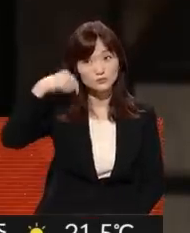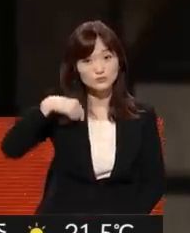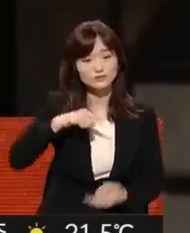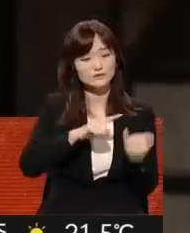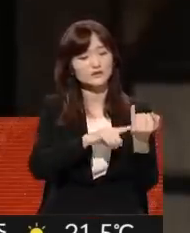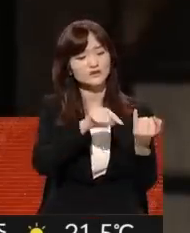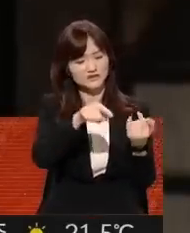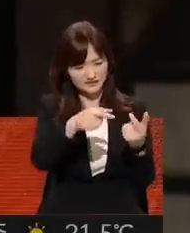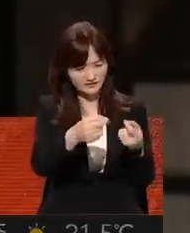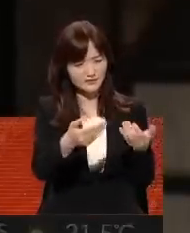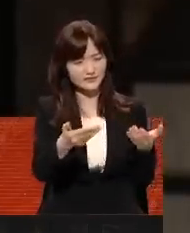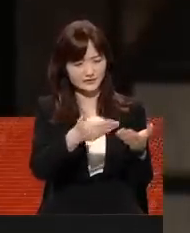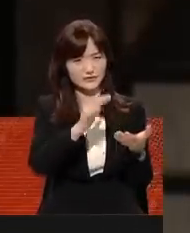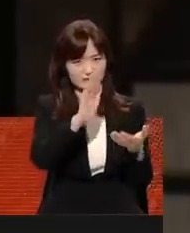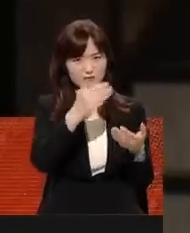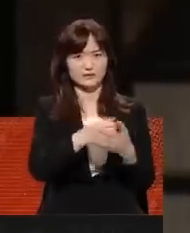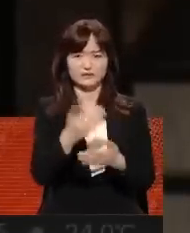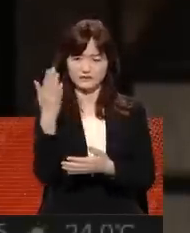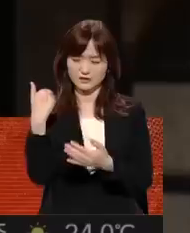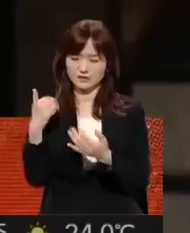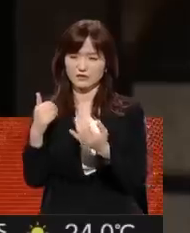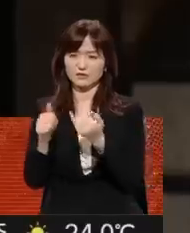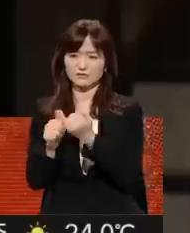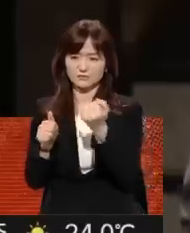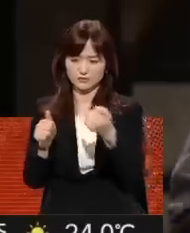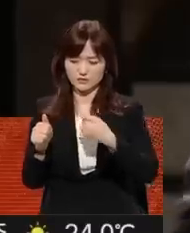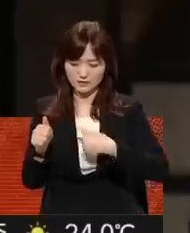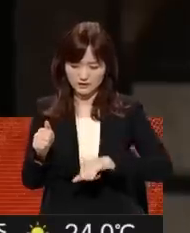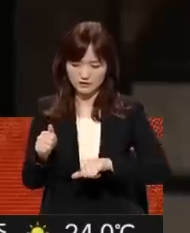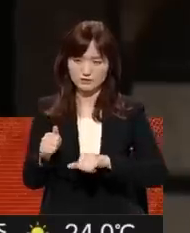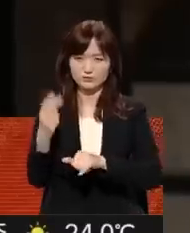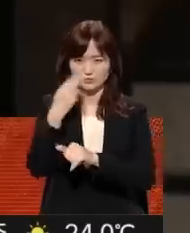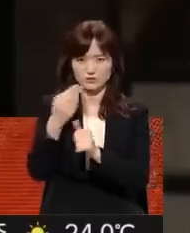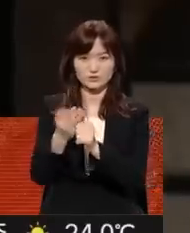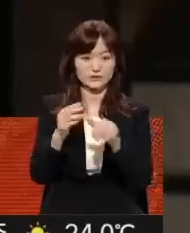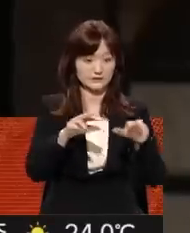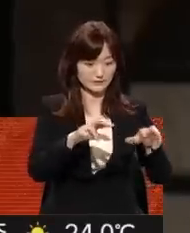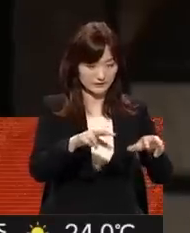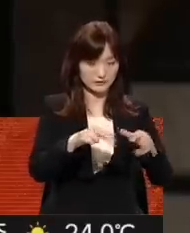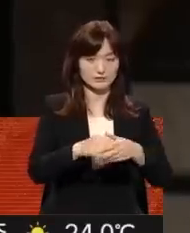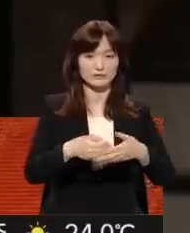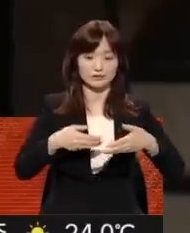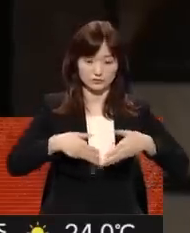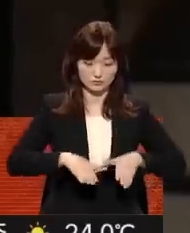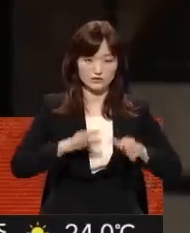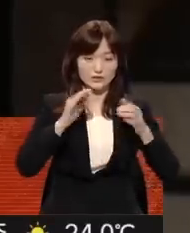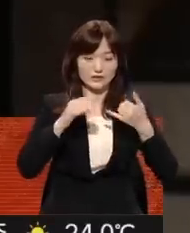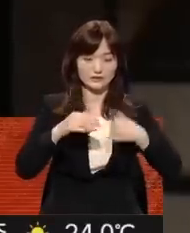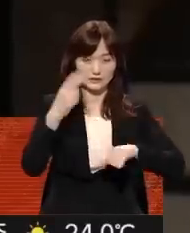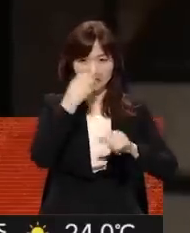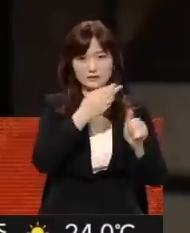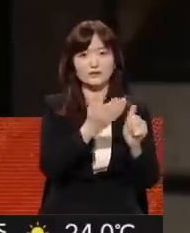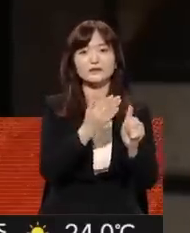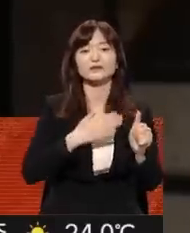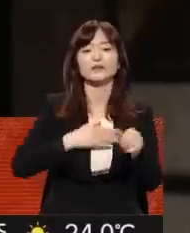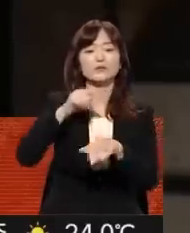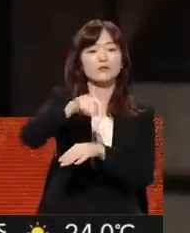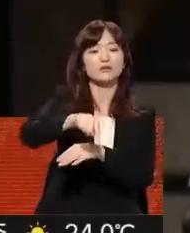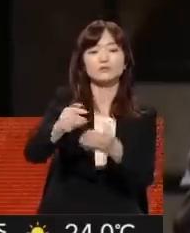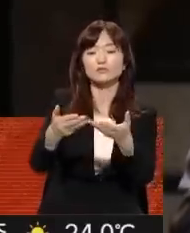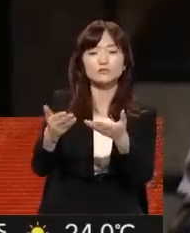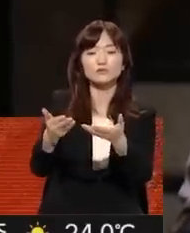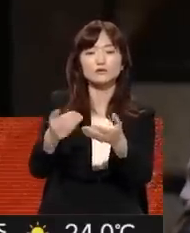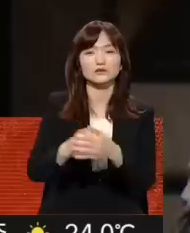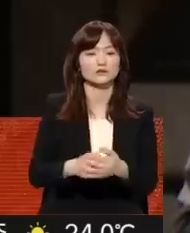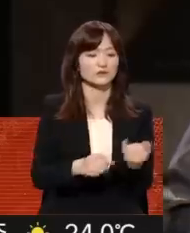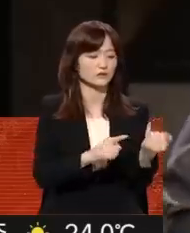그렇게 해야 돼라는 거예요. 전체 아들도 키우고 지금의 내가 출생한 아이도 키우고 그리고 내가 바깥에서 무슨 일을 하든 그 아이는